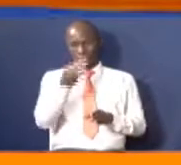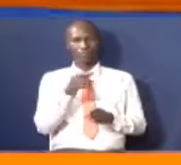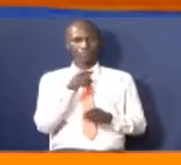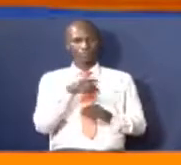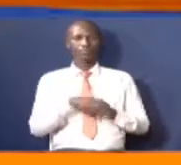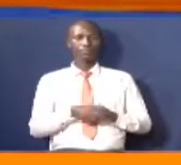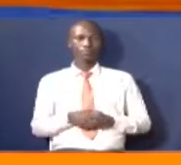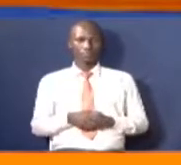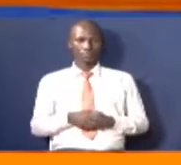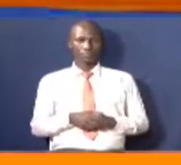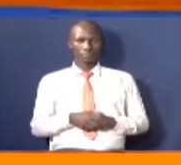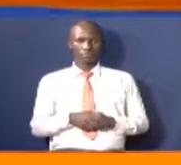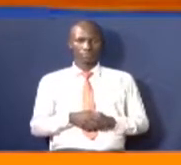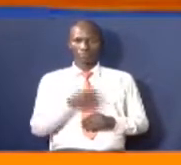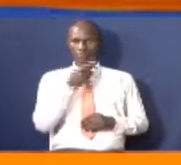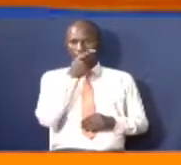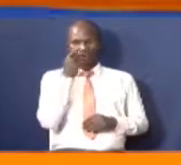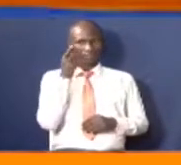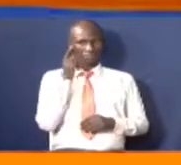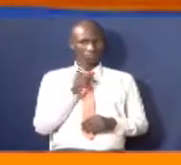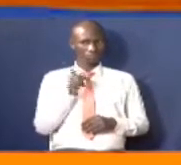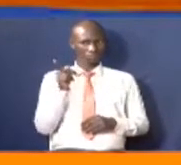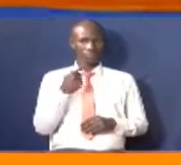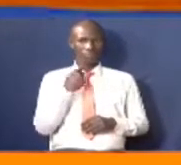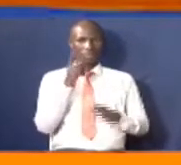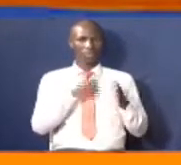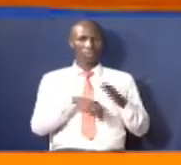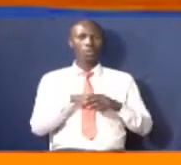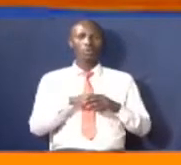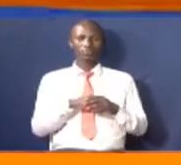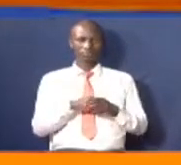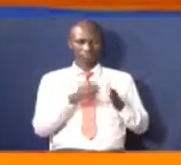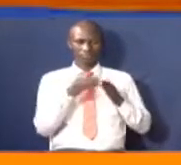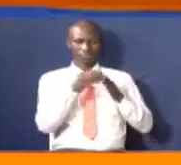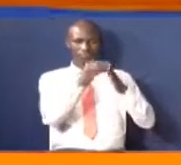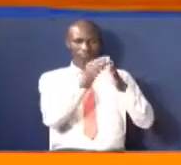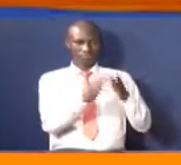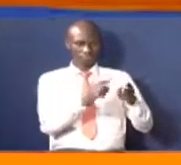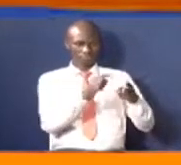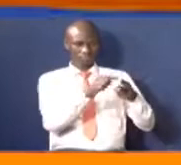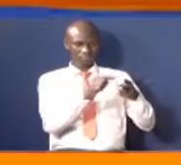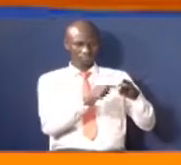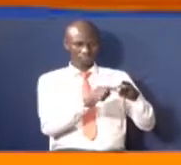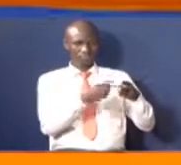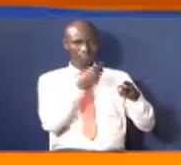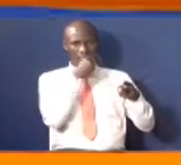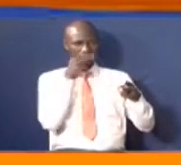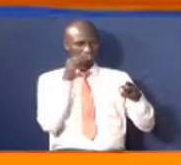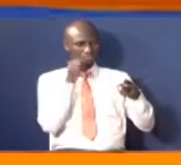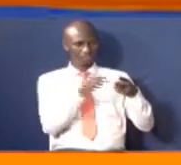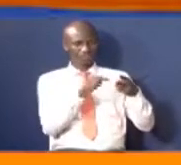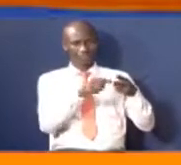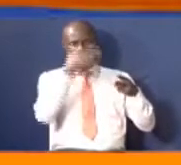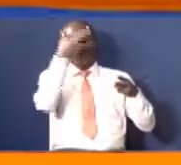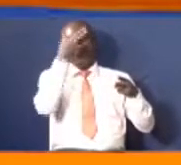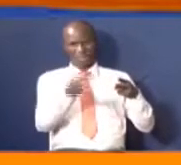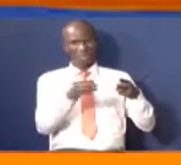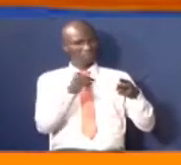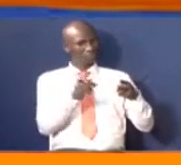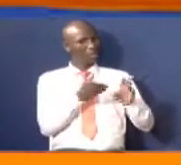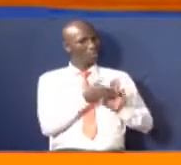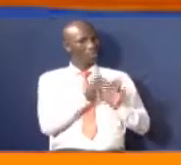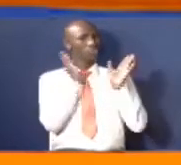nguwacha niyo isu. Kalonzo ni waviki ya kwethi wa iweta kana itina wa ndongo ili ulani musali ya mwadaba diondongo na Moses wetangu la kwewe